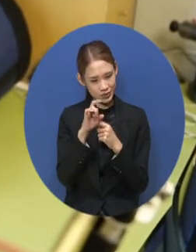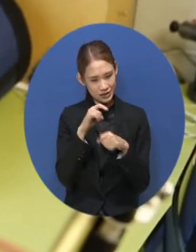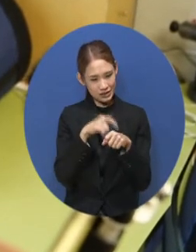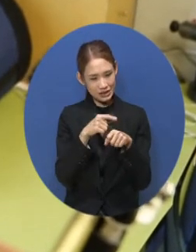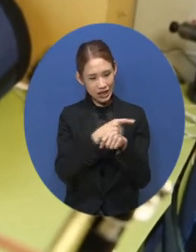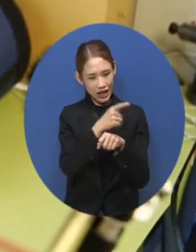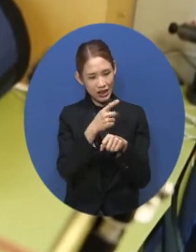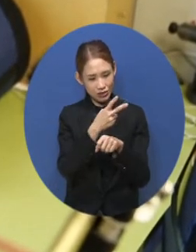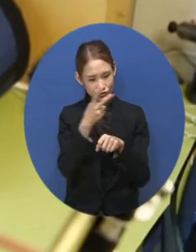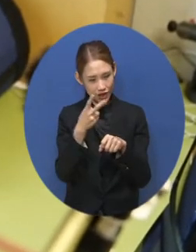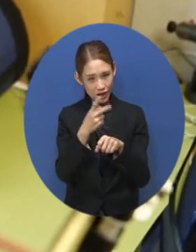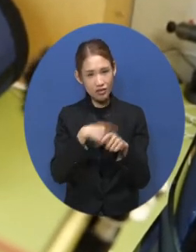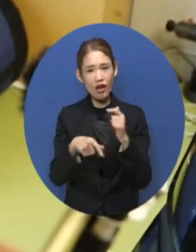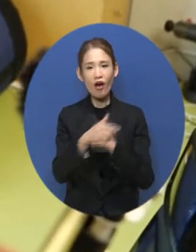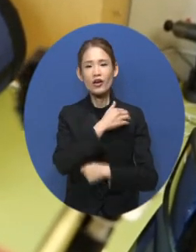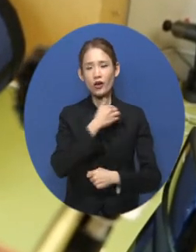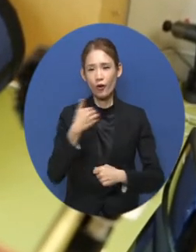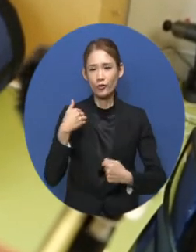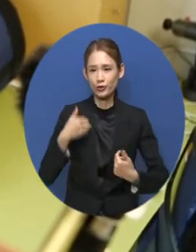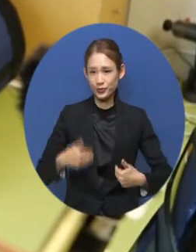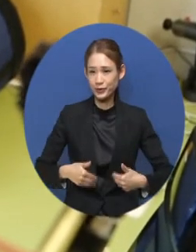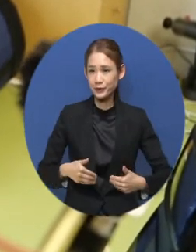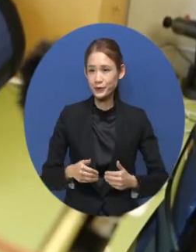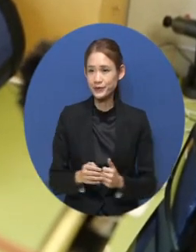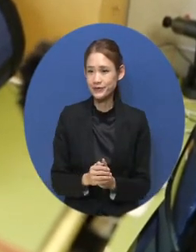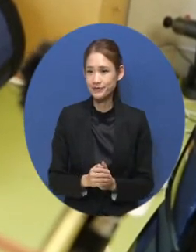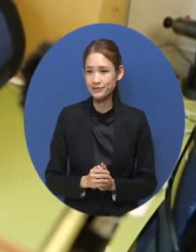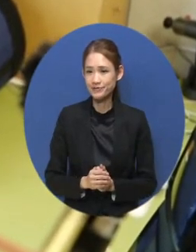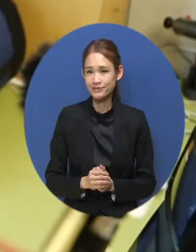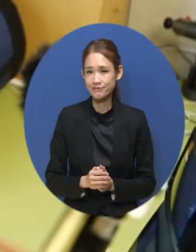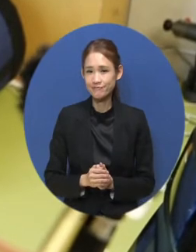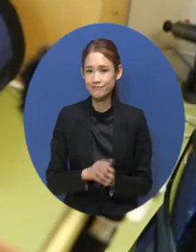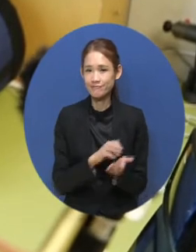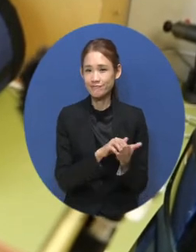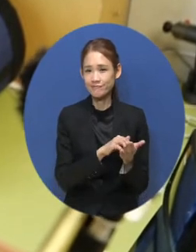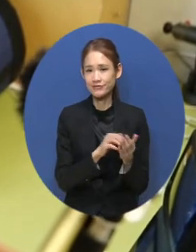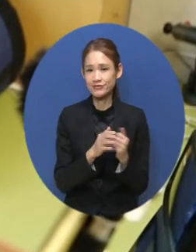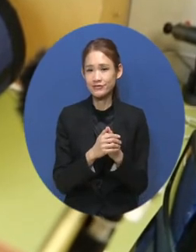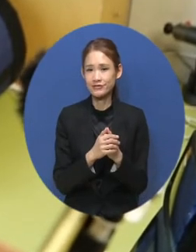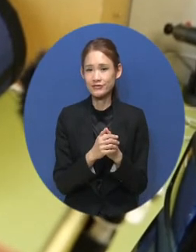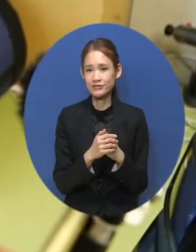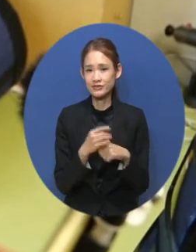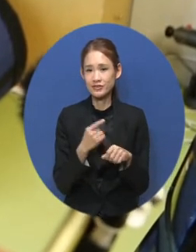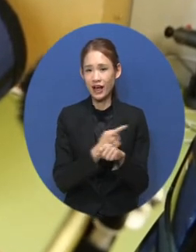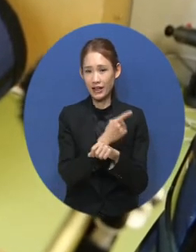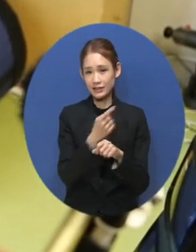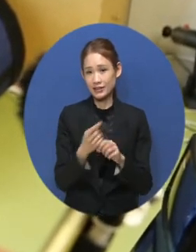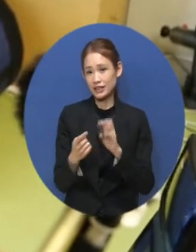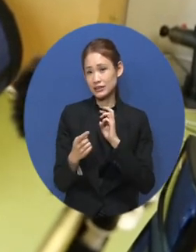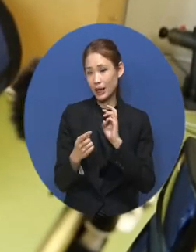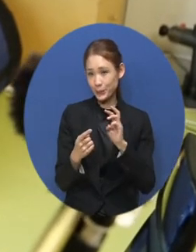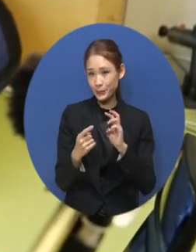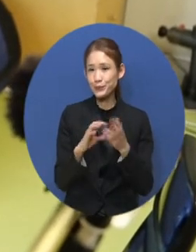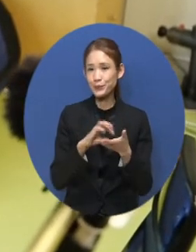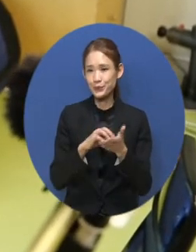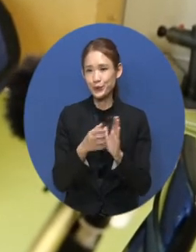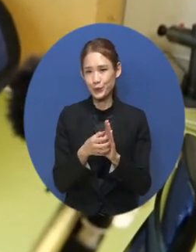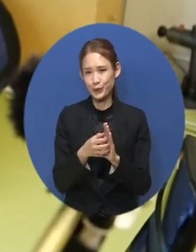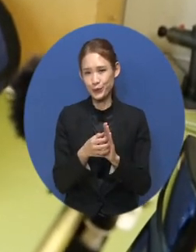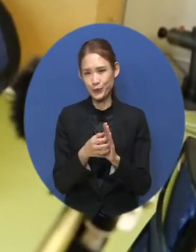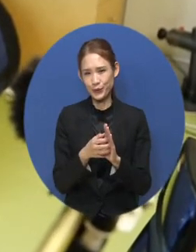항상 여유롭게 준비를 해야 되거든요. 대략 저는 1시간 반 정도, 예,